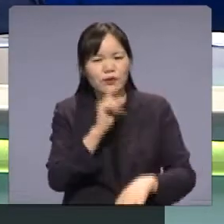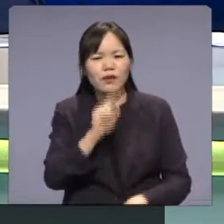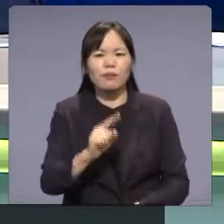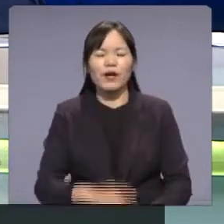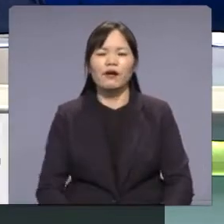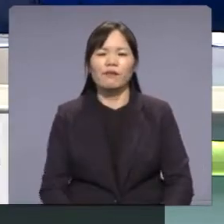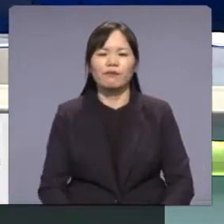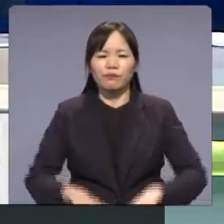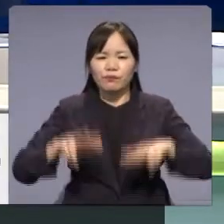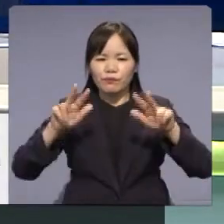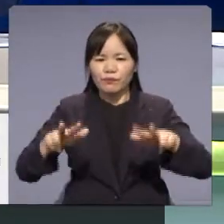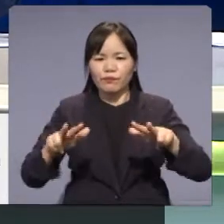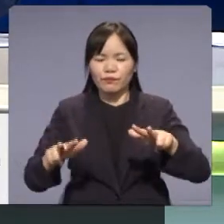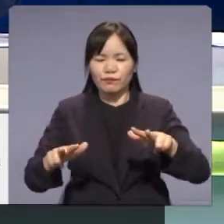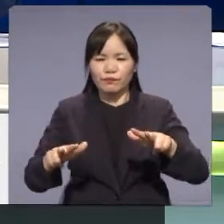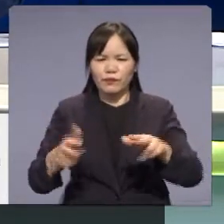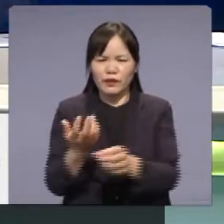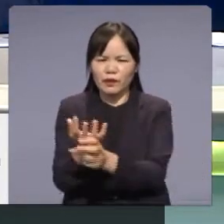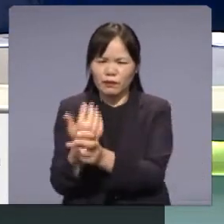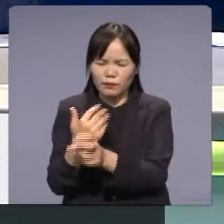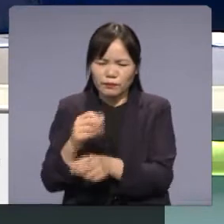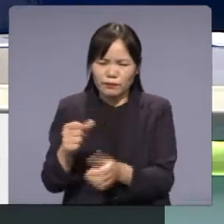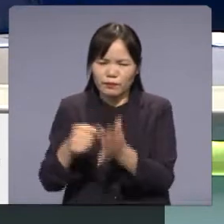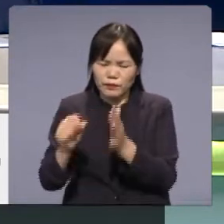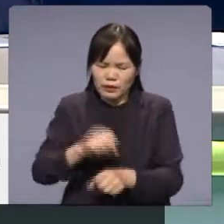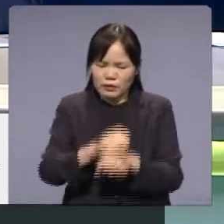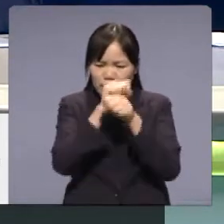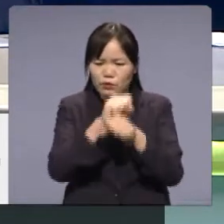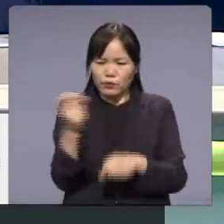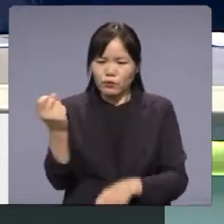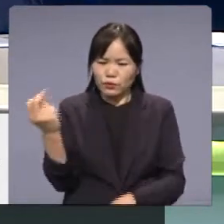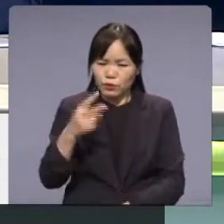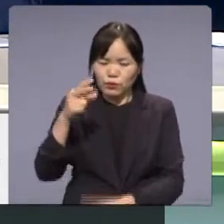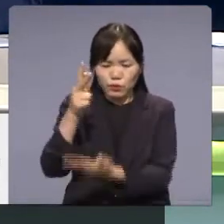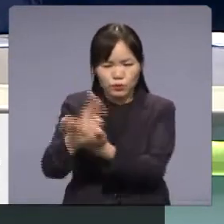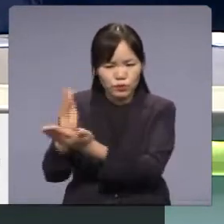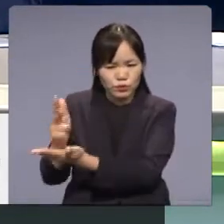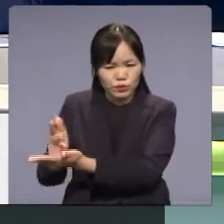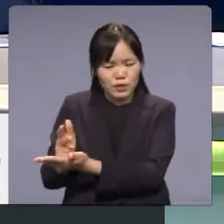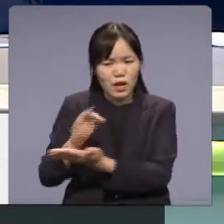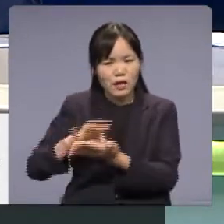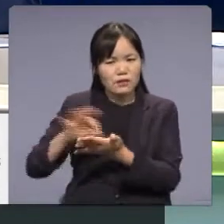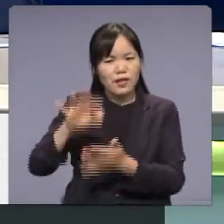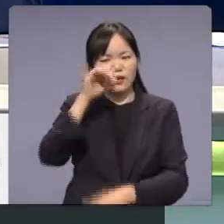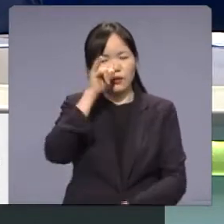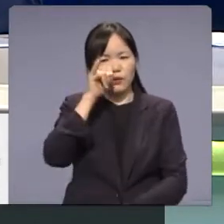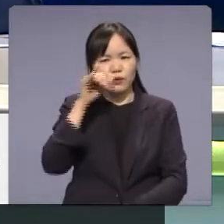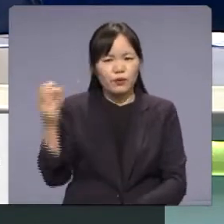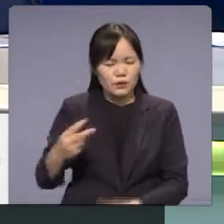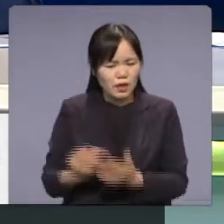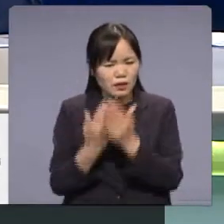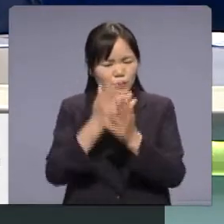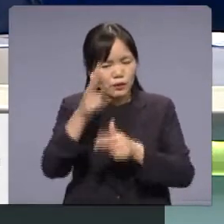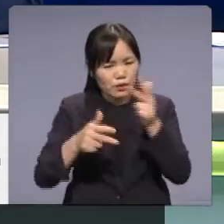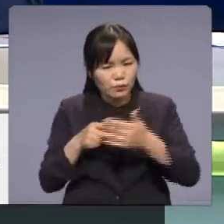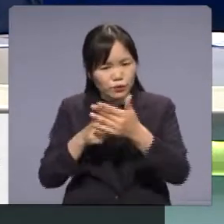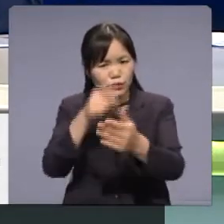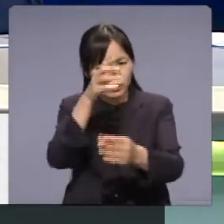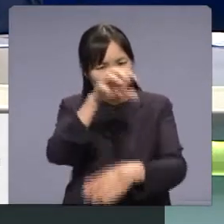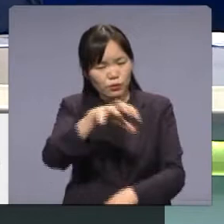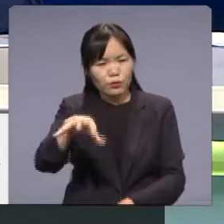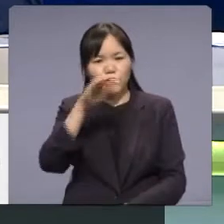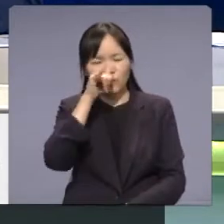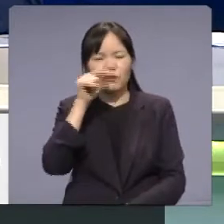말씀하셨는데 지금 뭐 화물 적재되어 있고 어떤 곳은 주차장으로 정도 쓰이고 어떤 데는 재개발 사업이 조금씩 추진되고 있는 것으로 알고 있습니다.